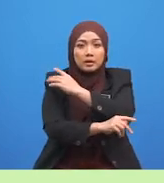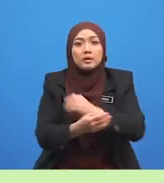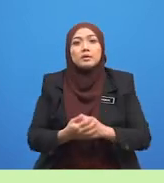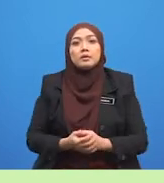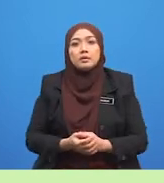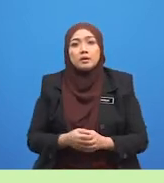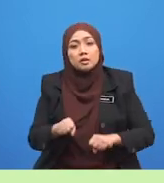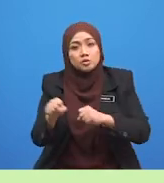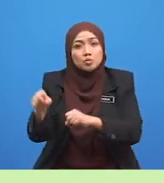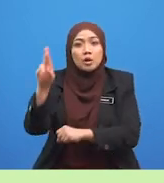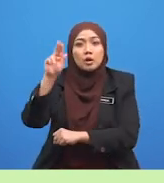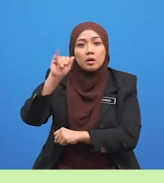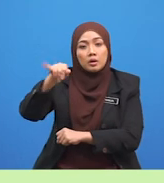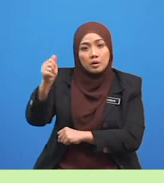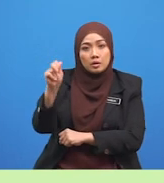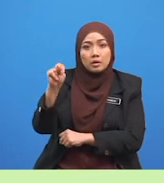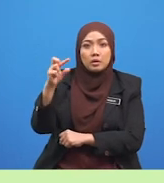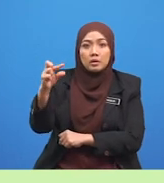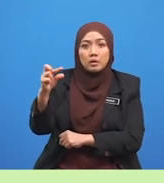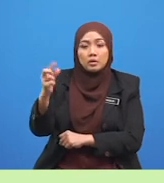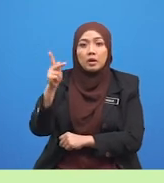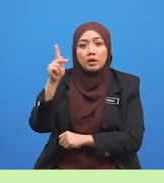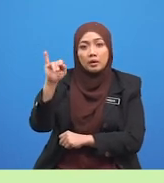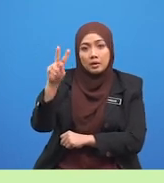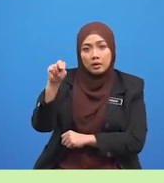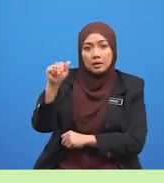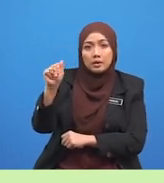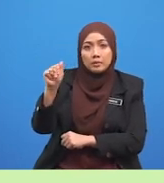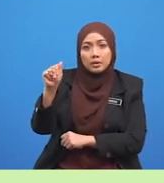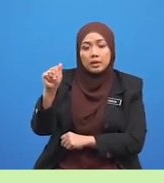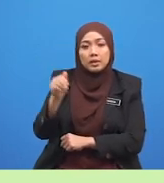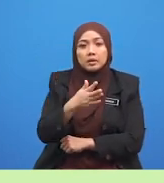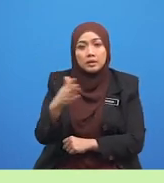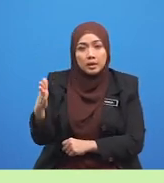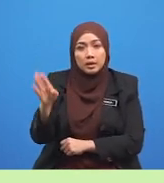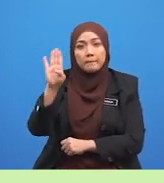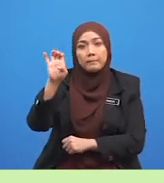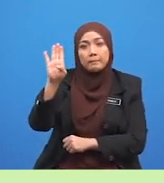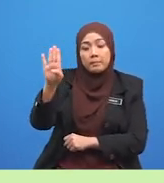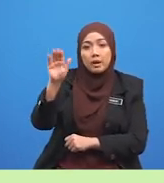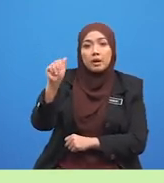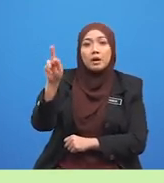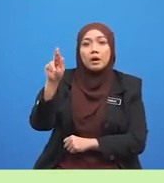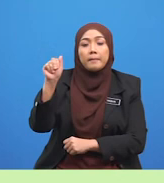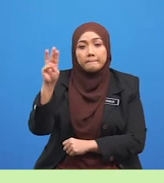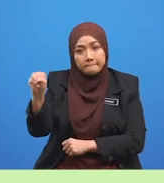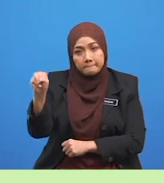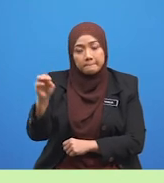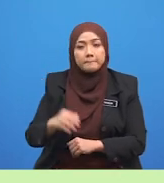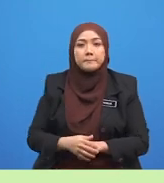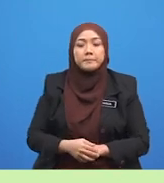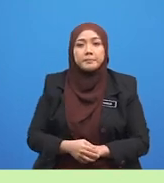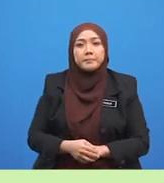Bunut, Sungai Rajang, Sungai Kinabatangan dan akhir sekali Sungai Barak.